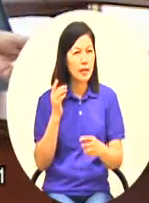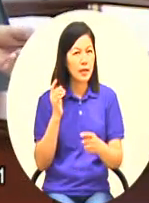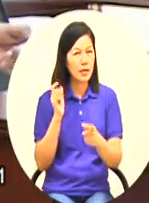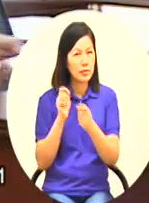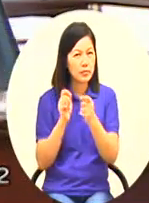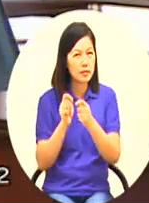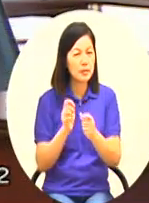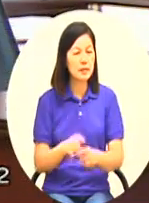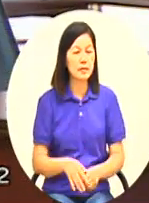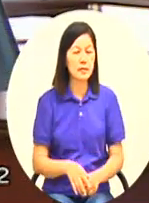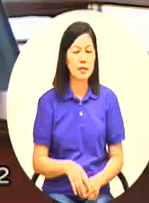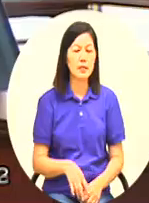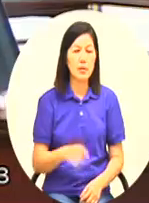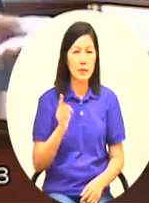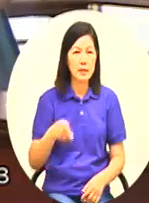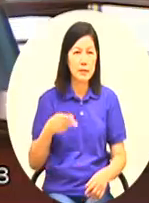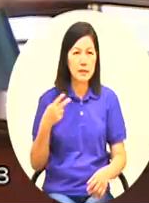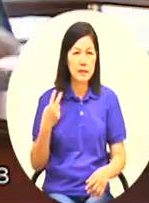过一个迄个